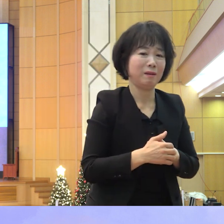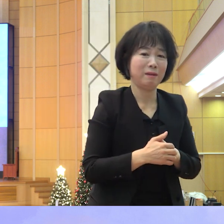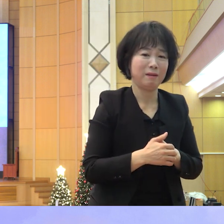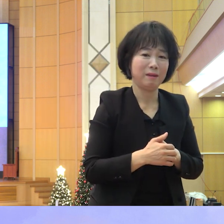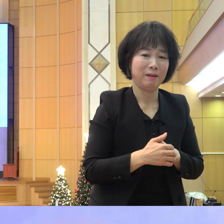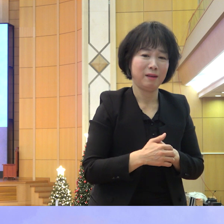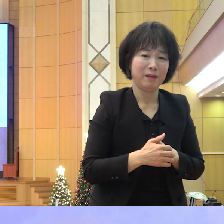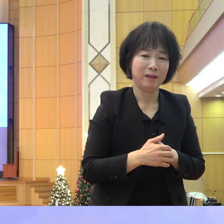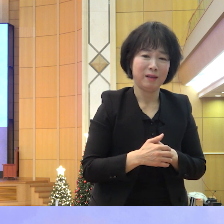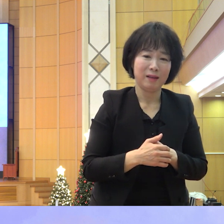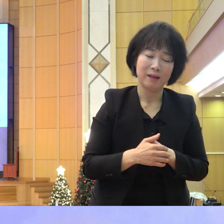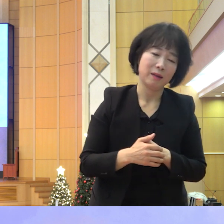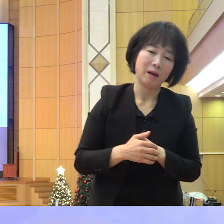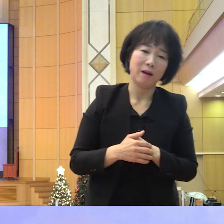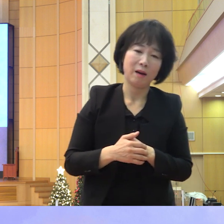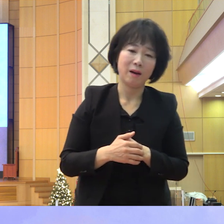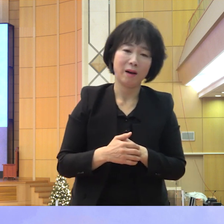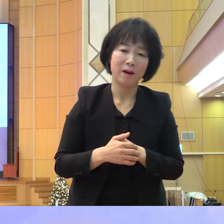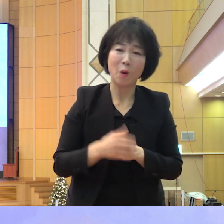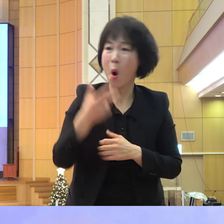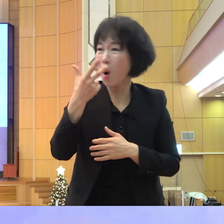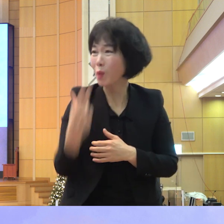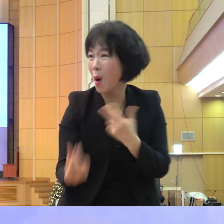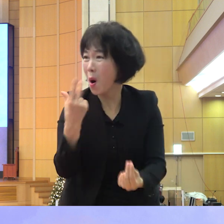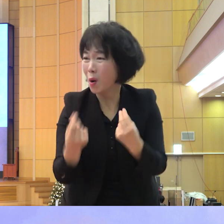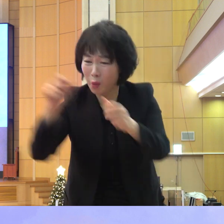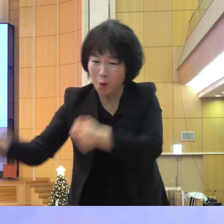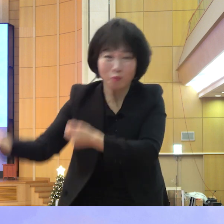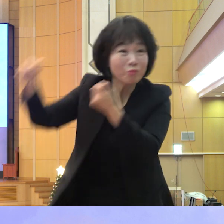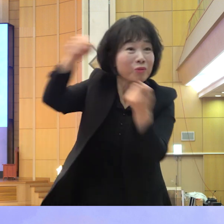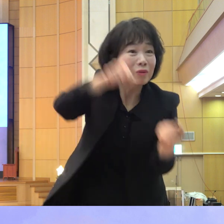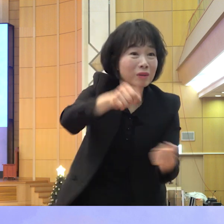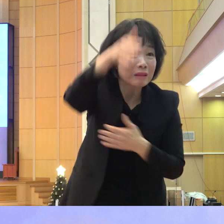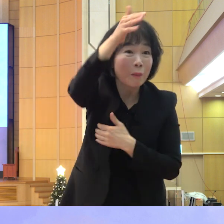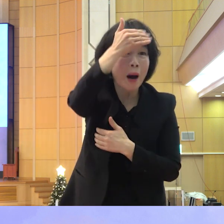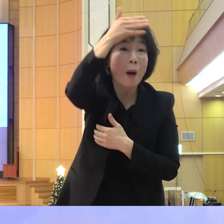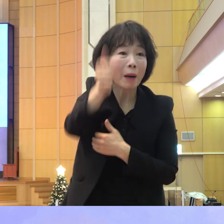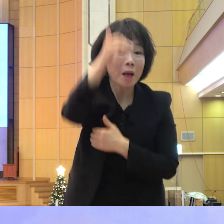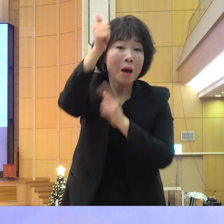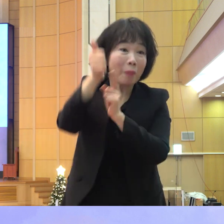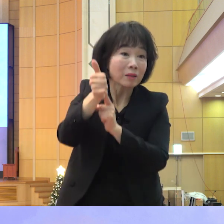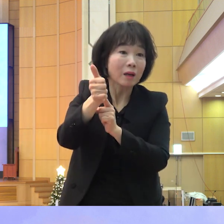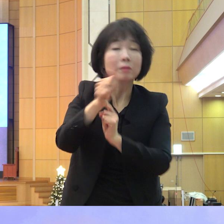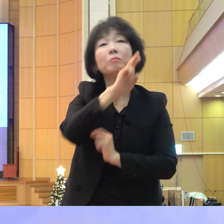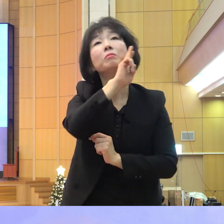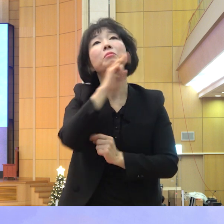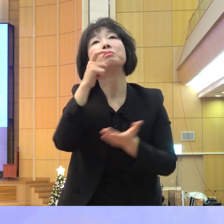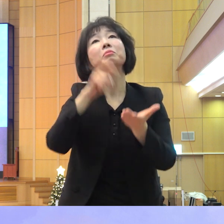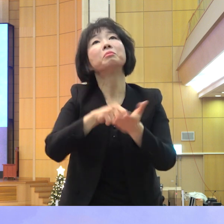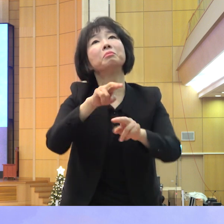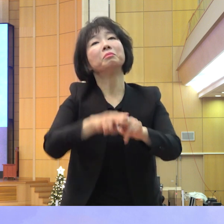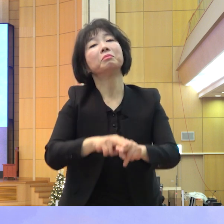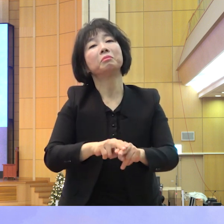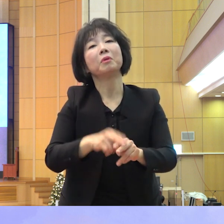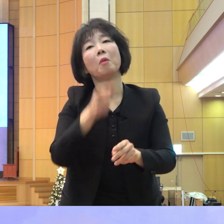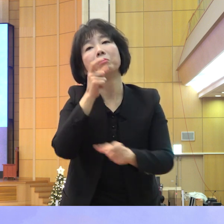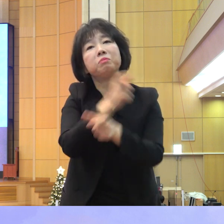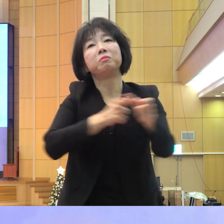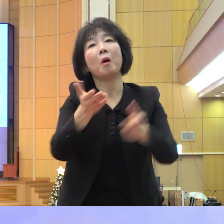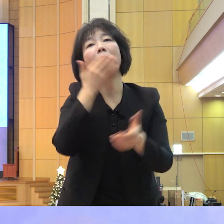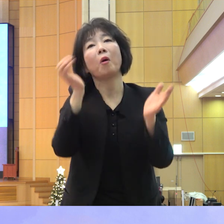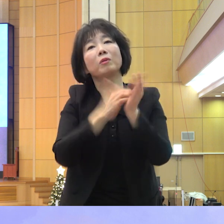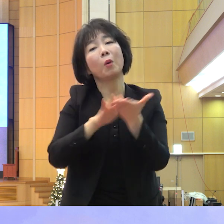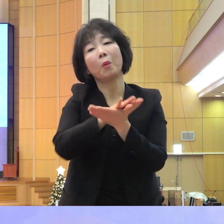거기 와 가지고 그냥 막걸리도 팔고, 그러니까 막걸리 먹고 꽈배기 먹고 뭐 찐빵도 먹고 막 이러고 앉아서 놀다가 그냥